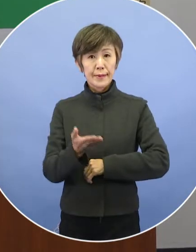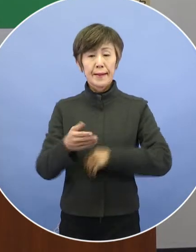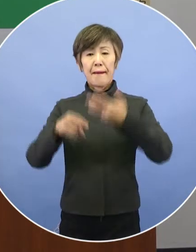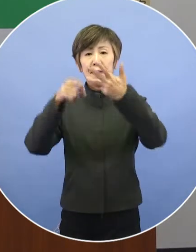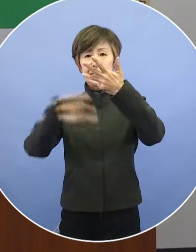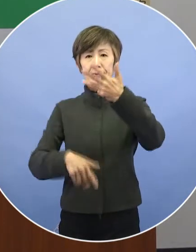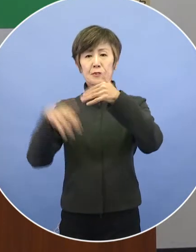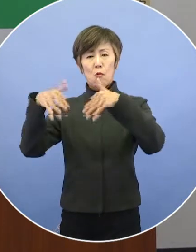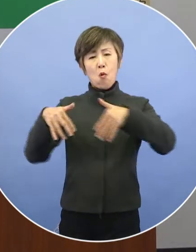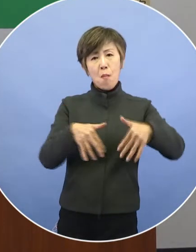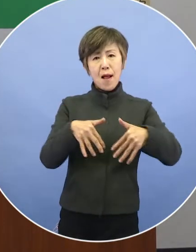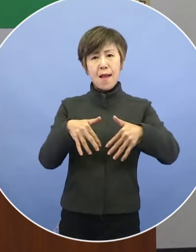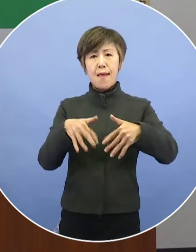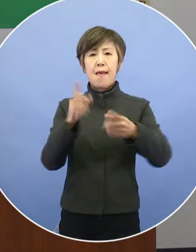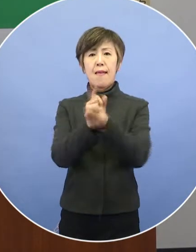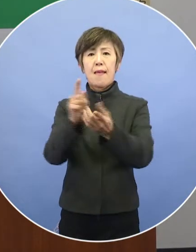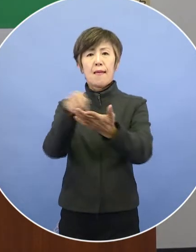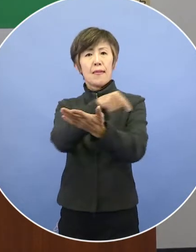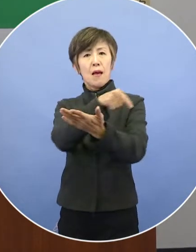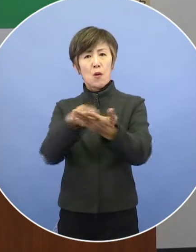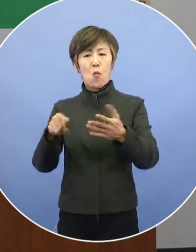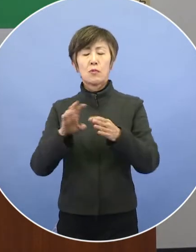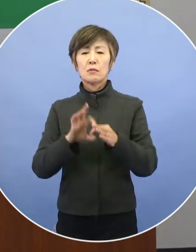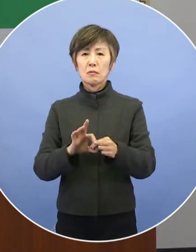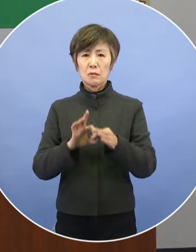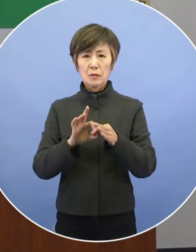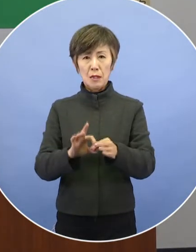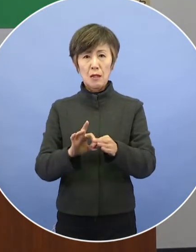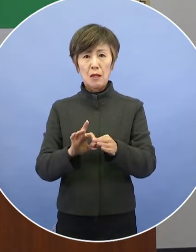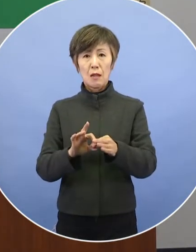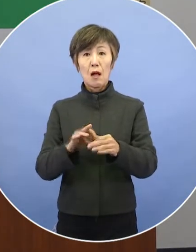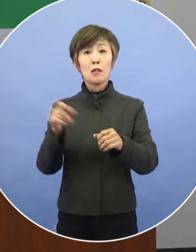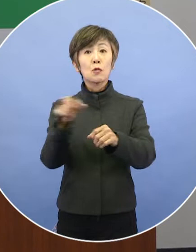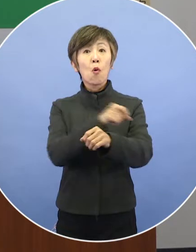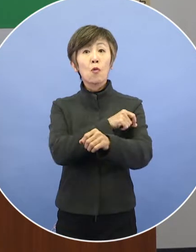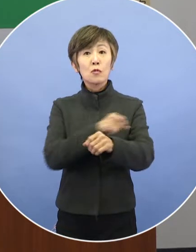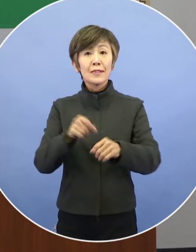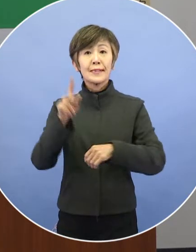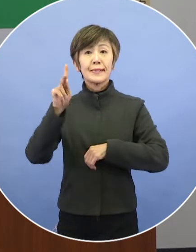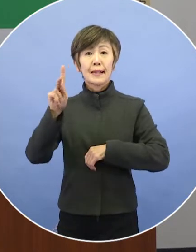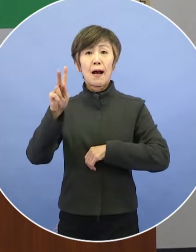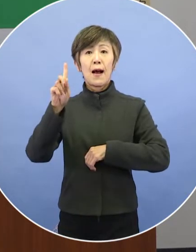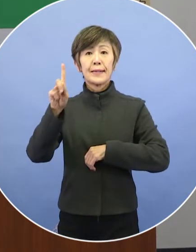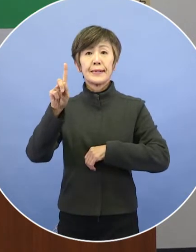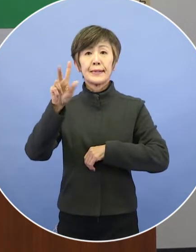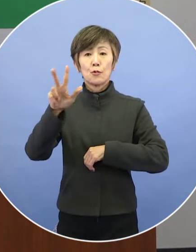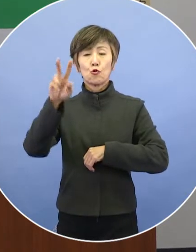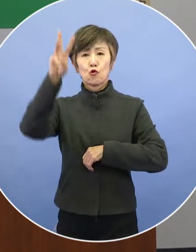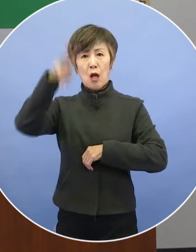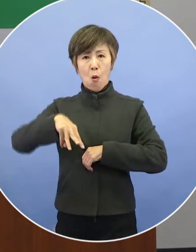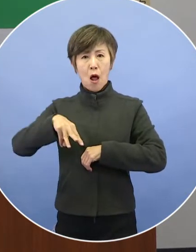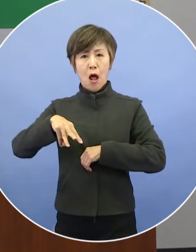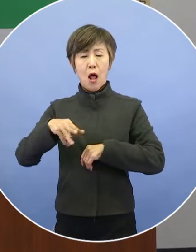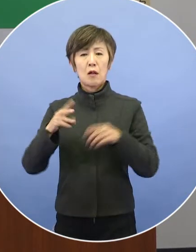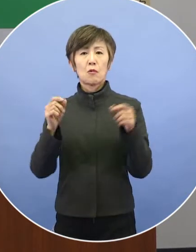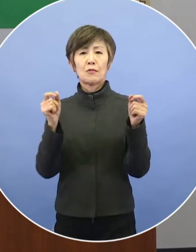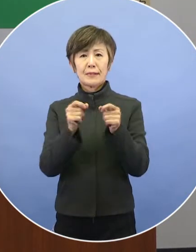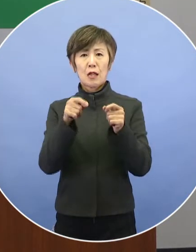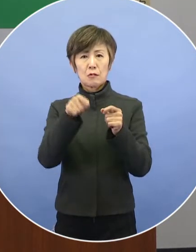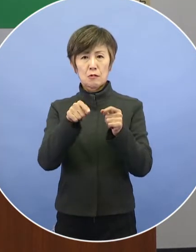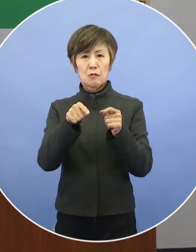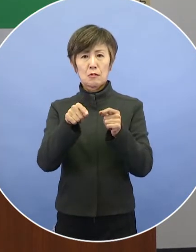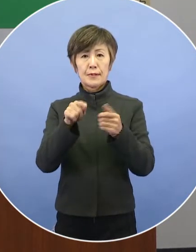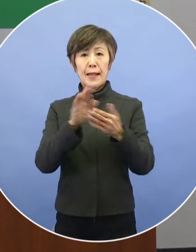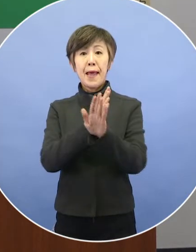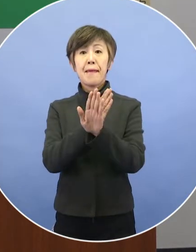続きまして8月の大雨災害対応ということでございまして特にアヒル側のところでございますが堤防の